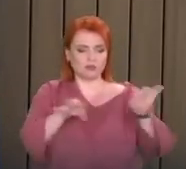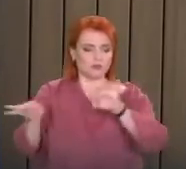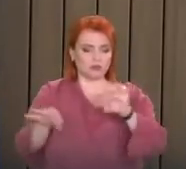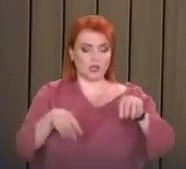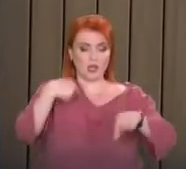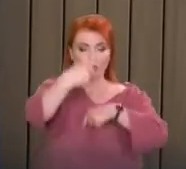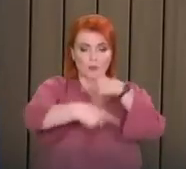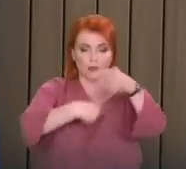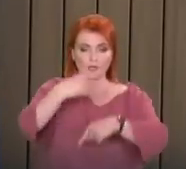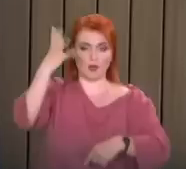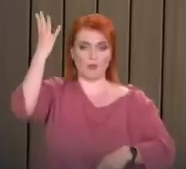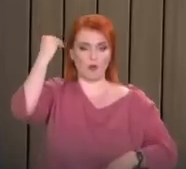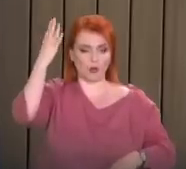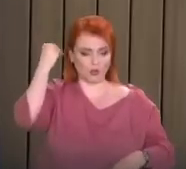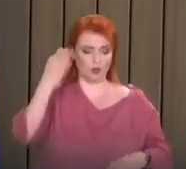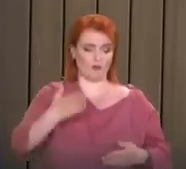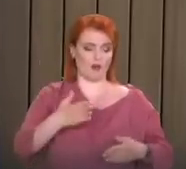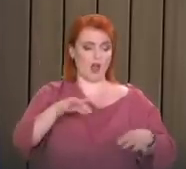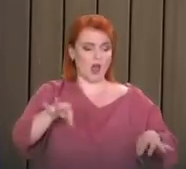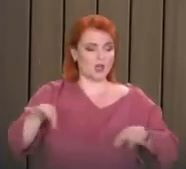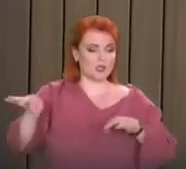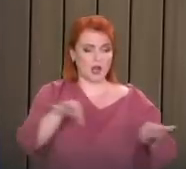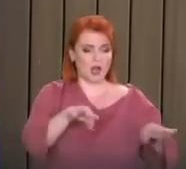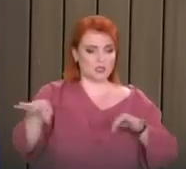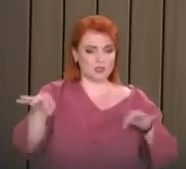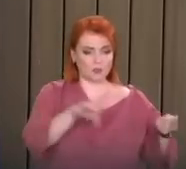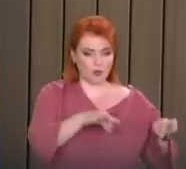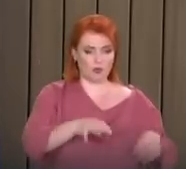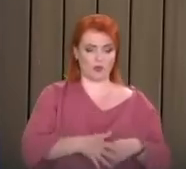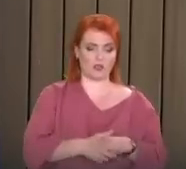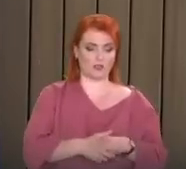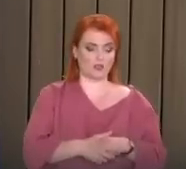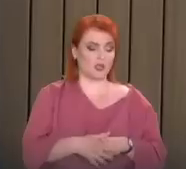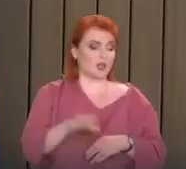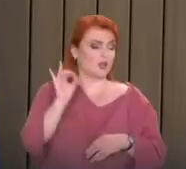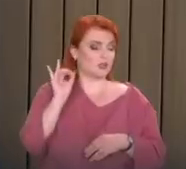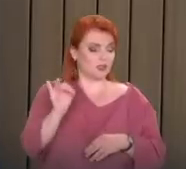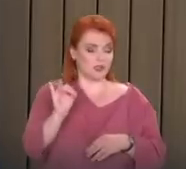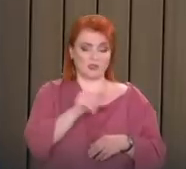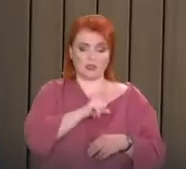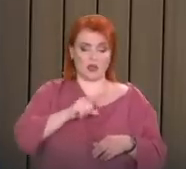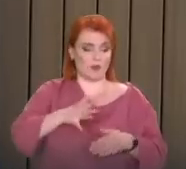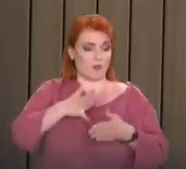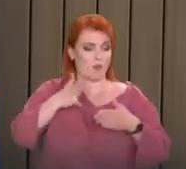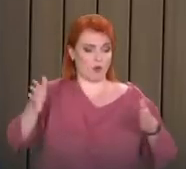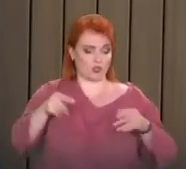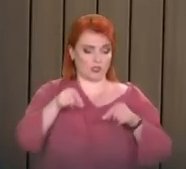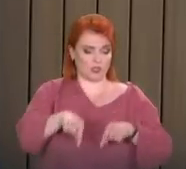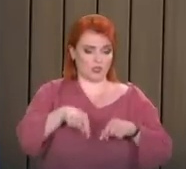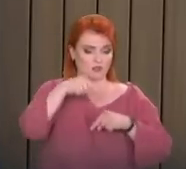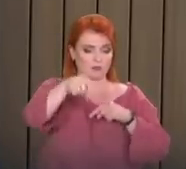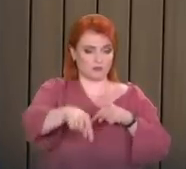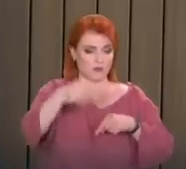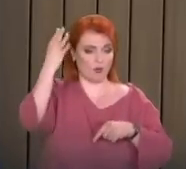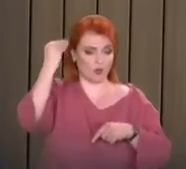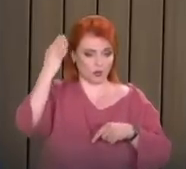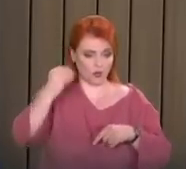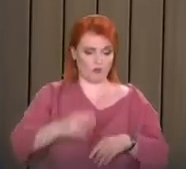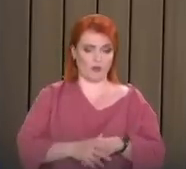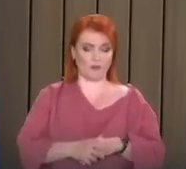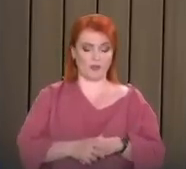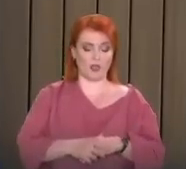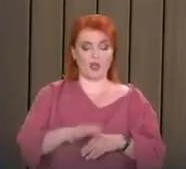Moldova prin intermediul coridoarelor solidarității, o zecime a tranzitat Republica Moldova. Din păcate,